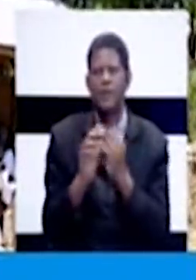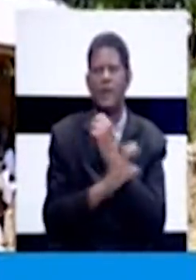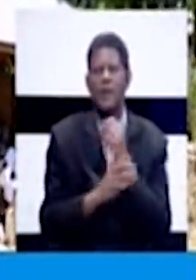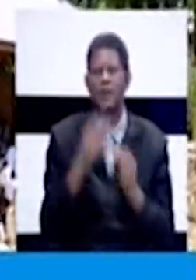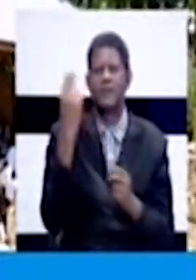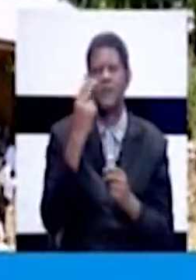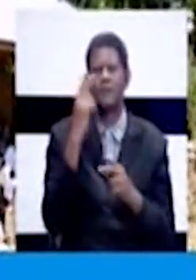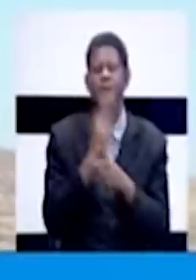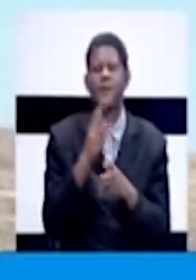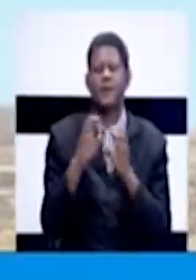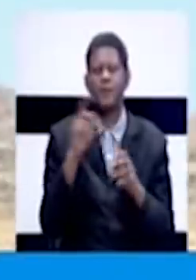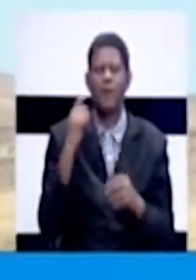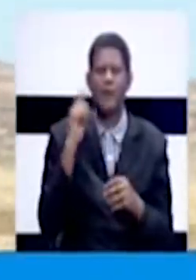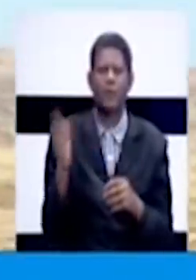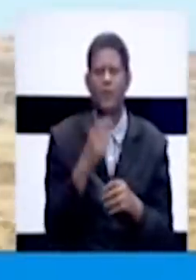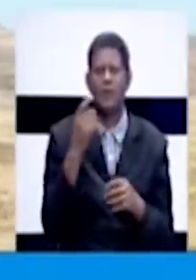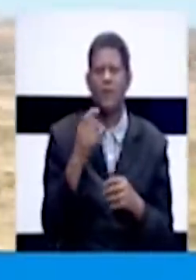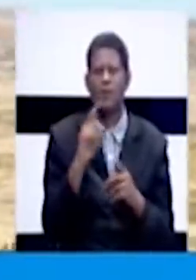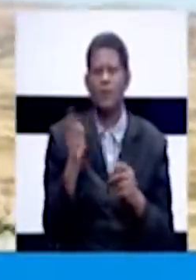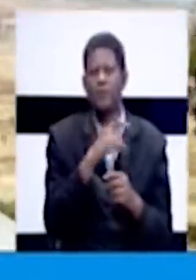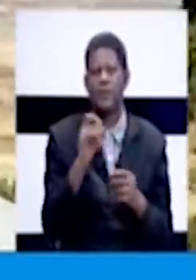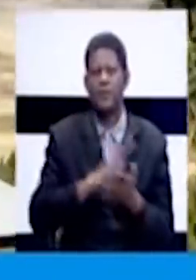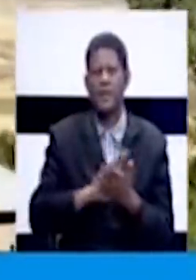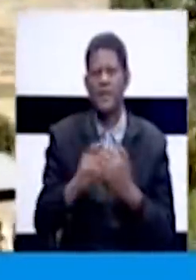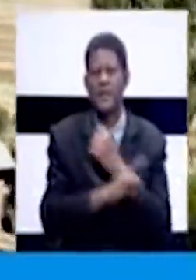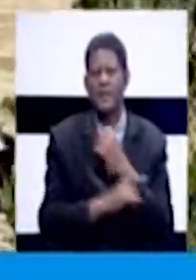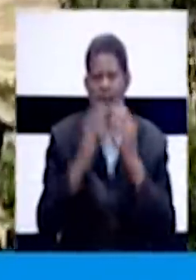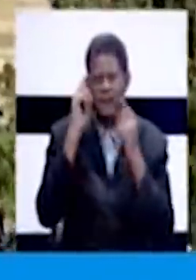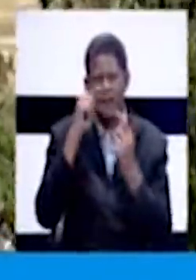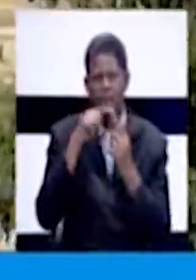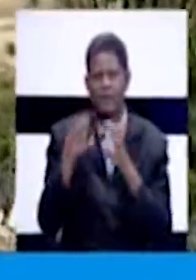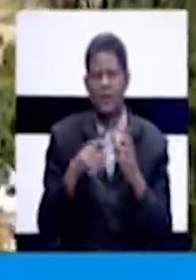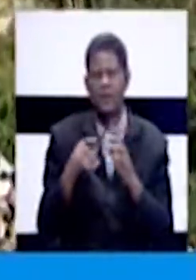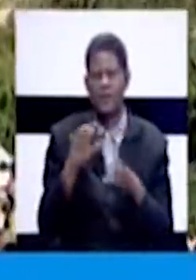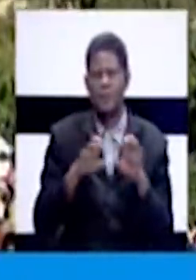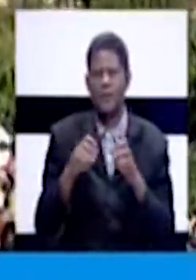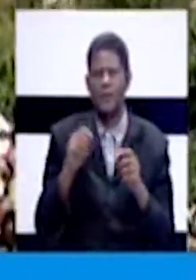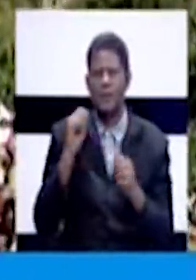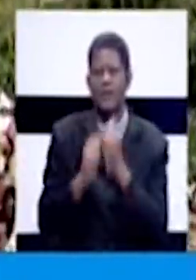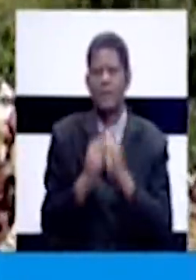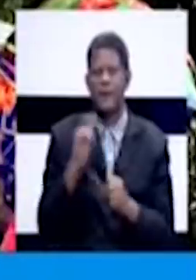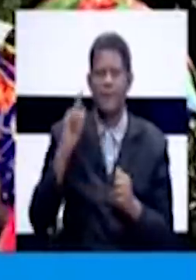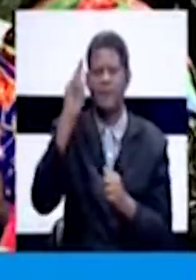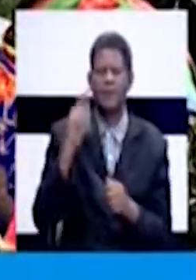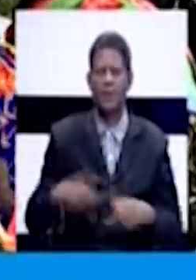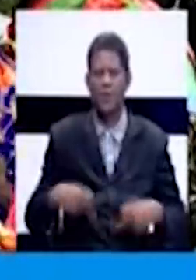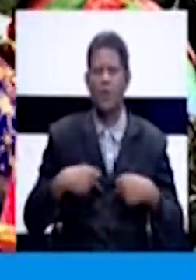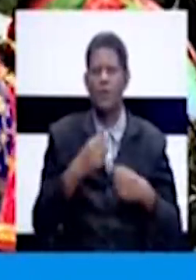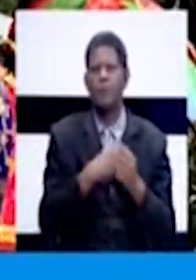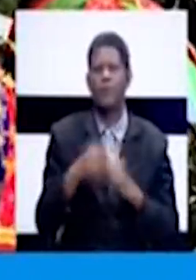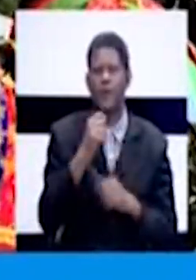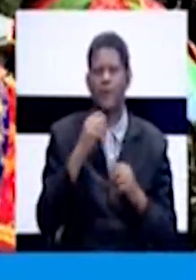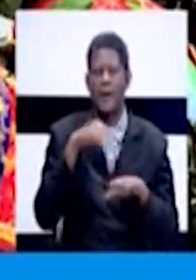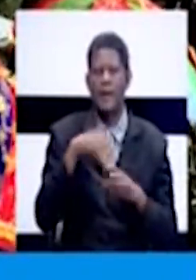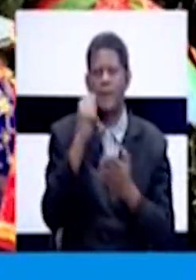ዋላ እኳ እንተጸንሐ ይኹን እምበር ንጹሓት ዜጋታት ዕላማ ተገይሩ ብዝካየድ ዘሎ ደብዳብ ነፈርቲ ሂወቱ ብምሕላፉ ኣብ ወረዳ እንደርታ ጣብያ ፈለገ